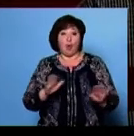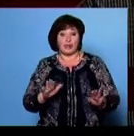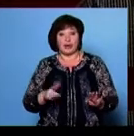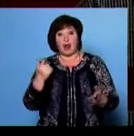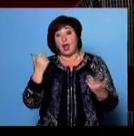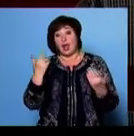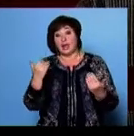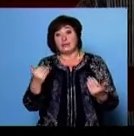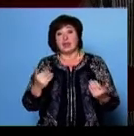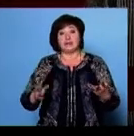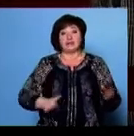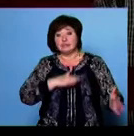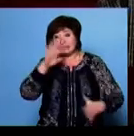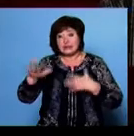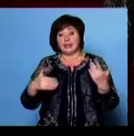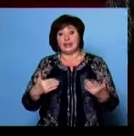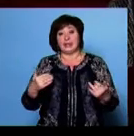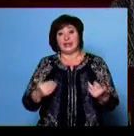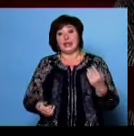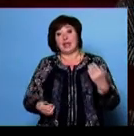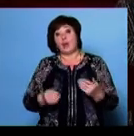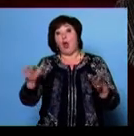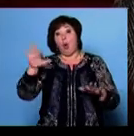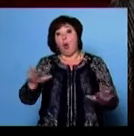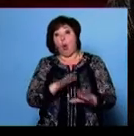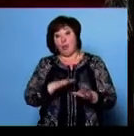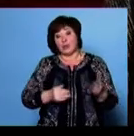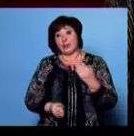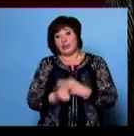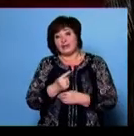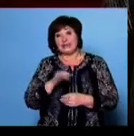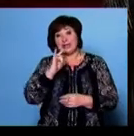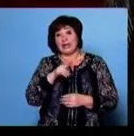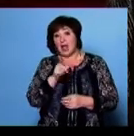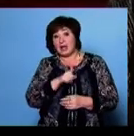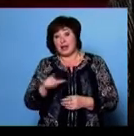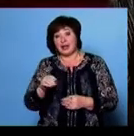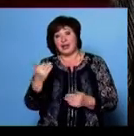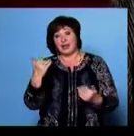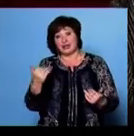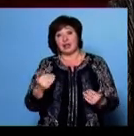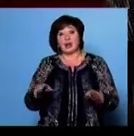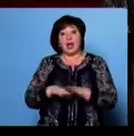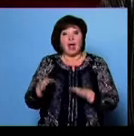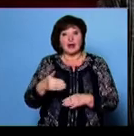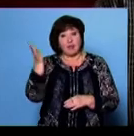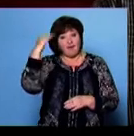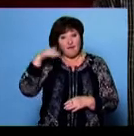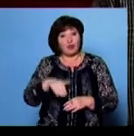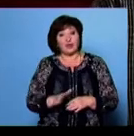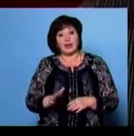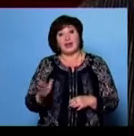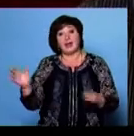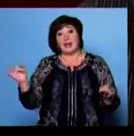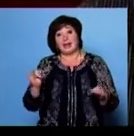родная стихия. Опера, как известно, родилась в Италии, и поэтому они как рыба в воде, как, то есть они, это их родной